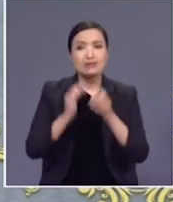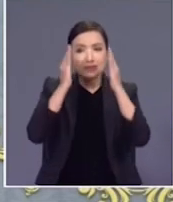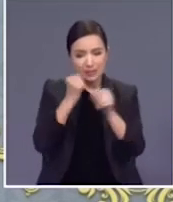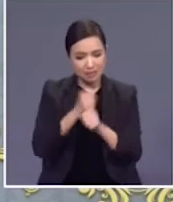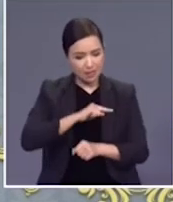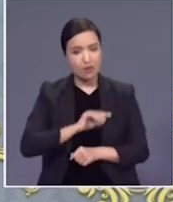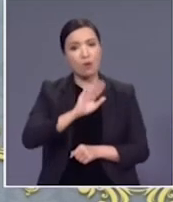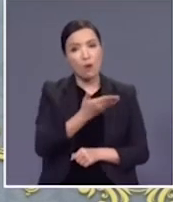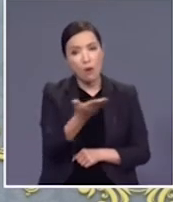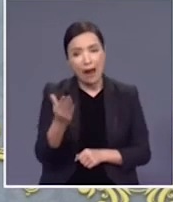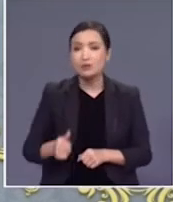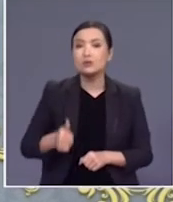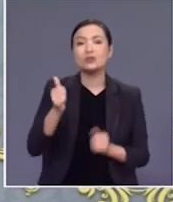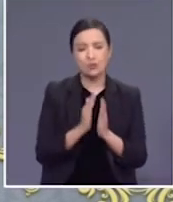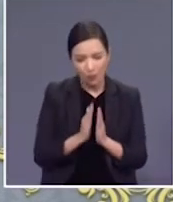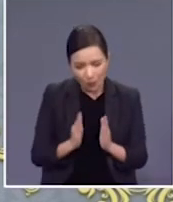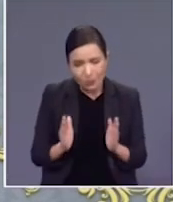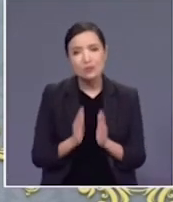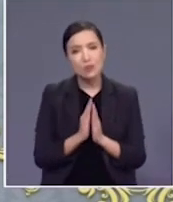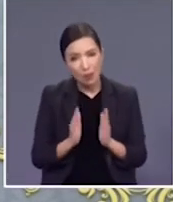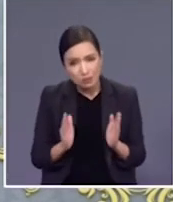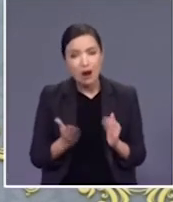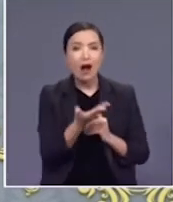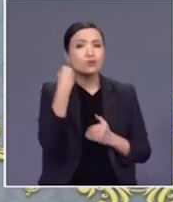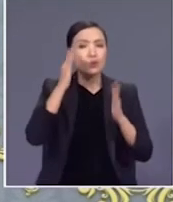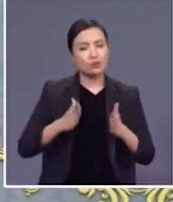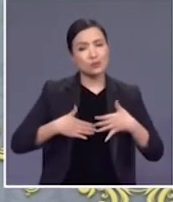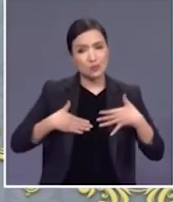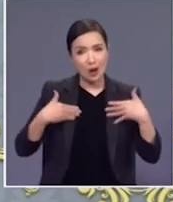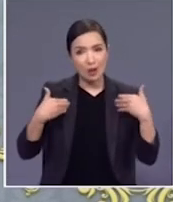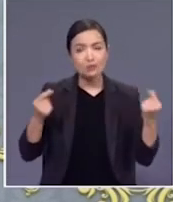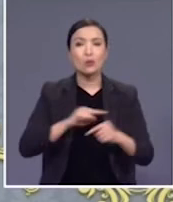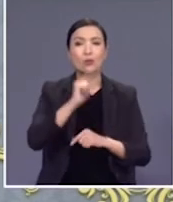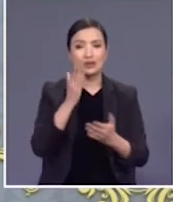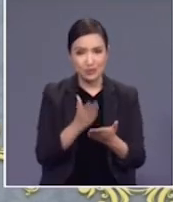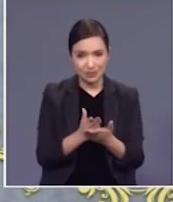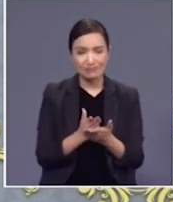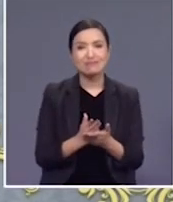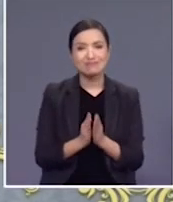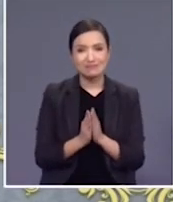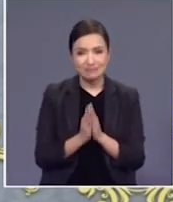ของตนให้ดีที่สุดขอบคุณนะครับขอบคุณขอให้ทุกคนมีความสุขในช่วงวันหยุดสุดสัปดาห์ส